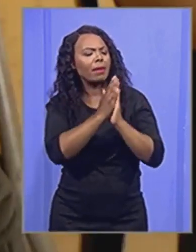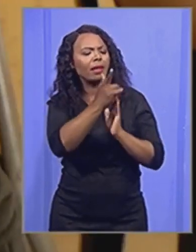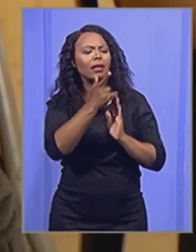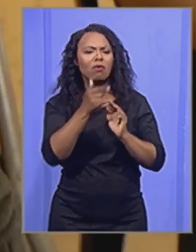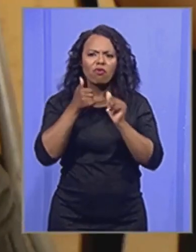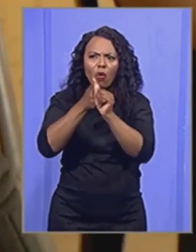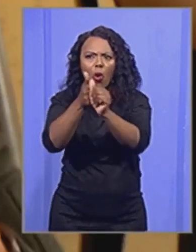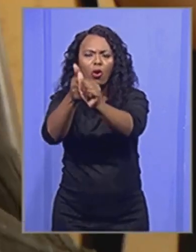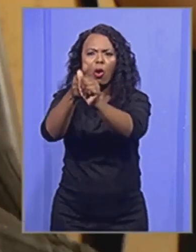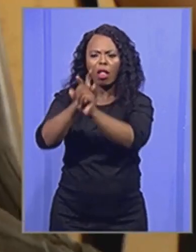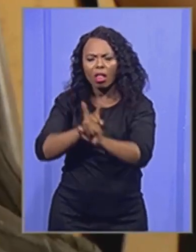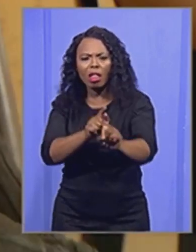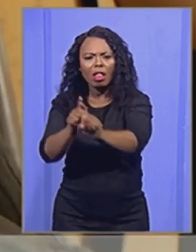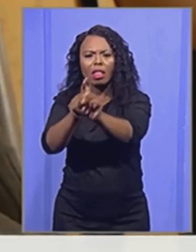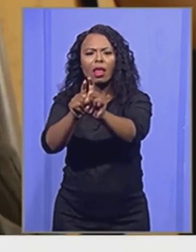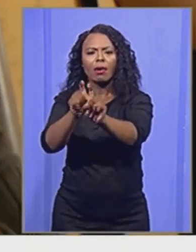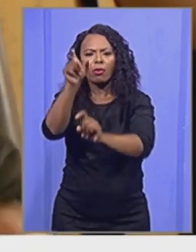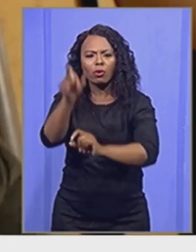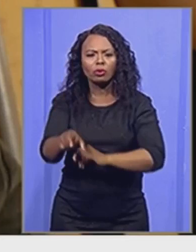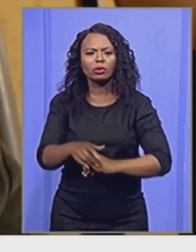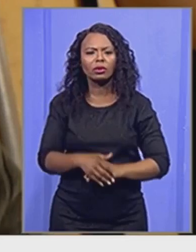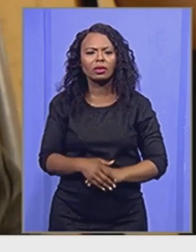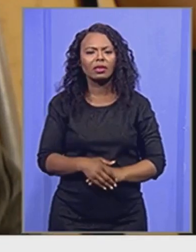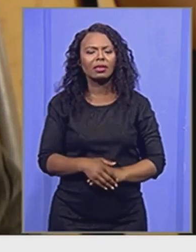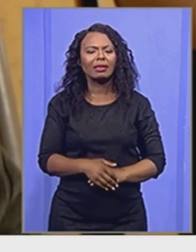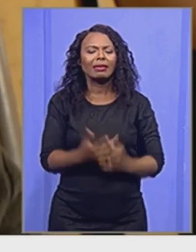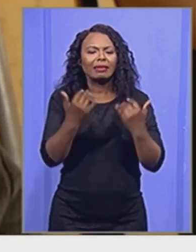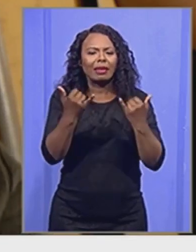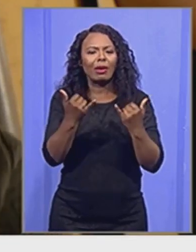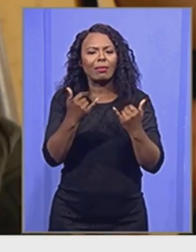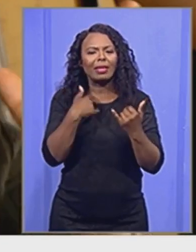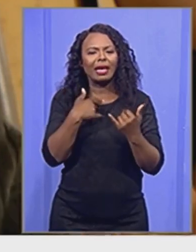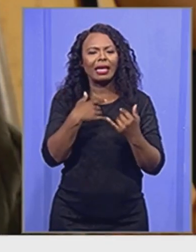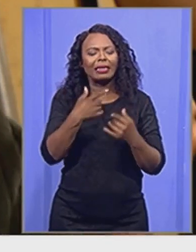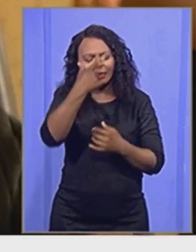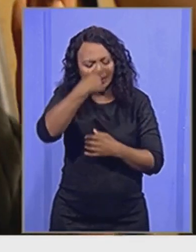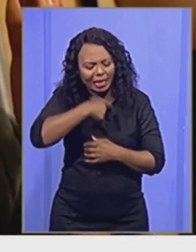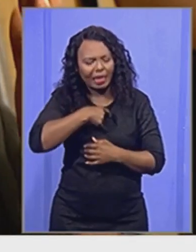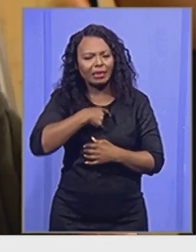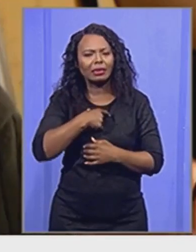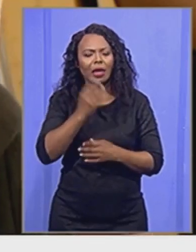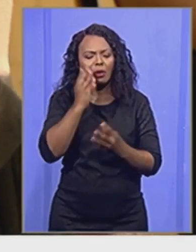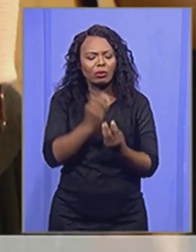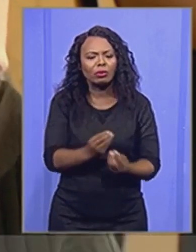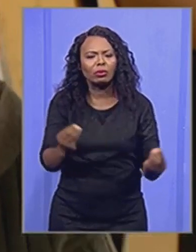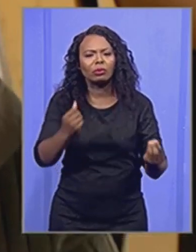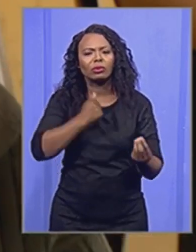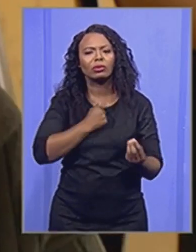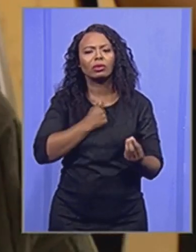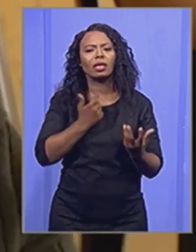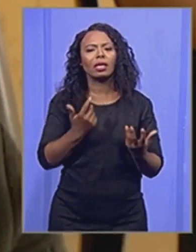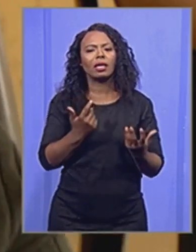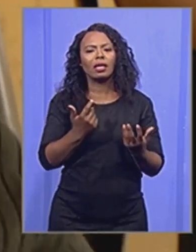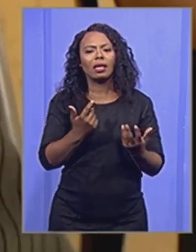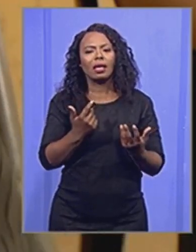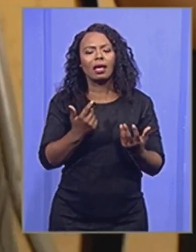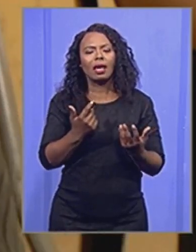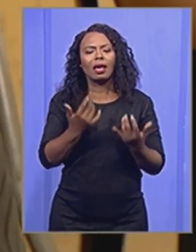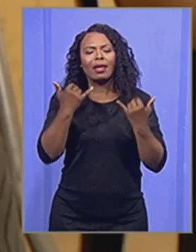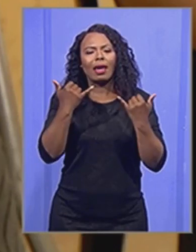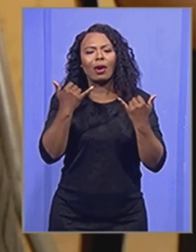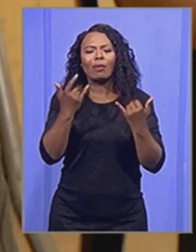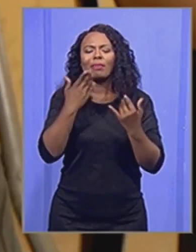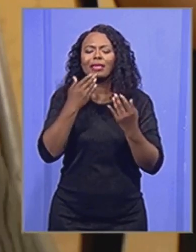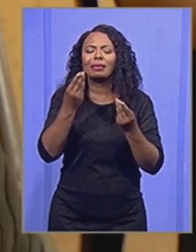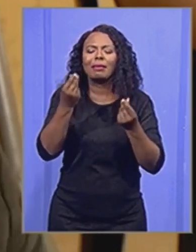nna ke lwela ditšhuwana ya le re kgopela gore a re bošeke tšhelete re kere